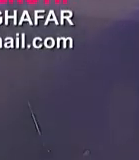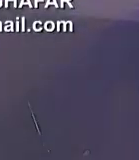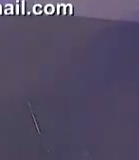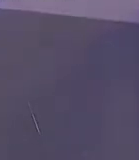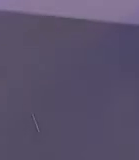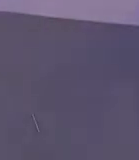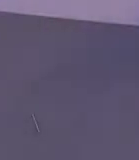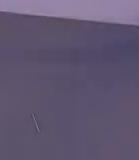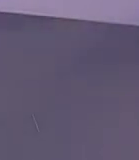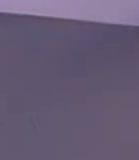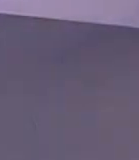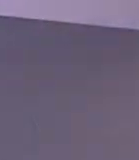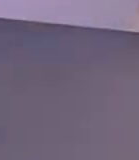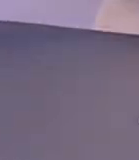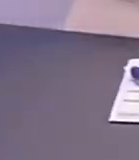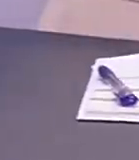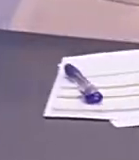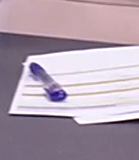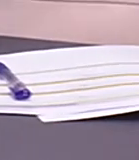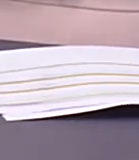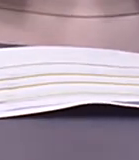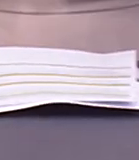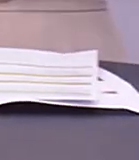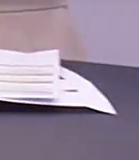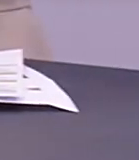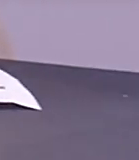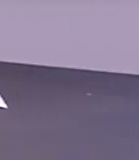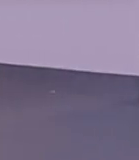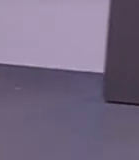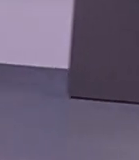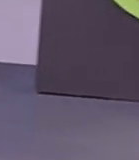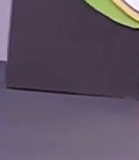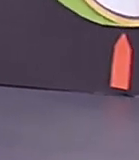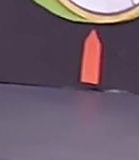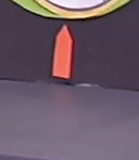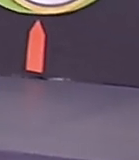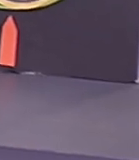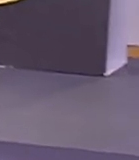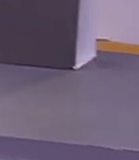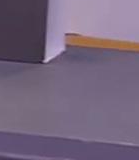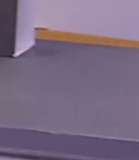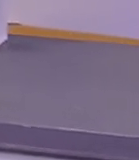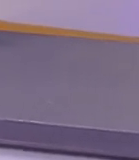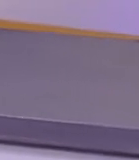berlayar masak sebiji di atas petir